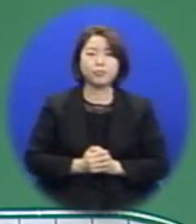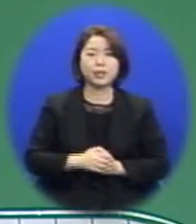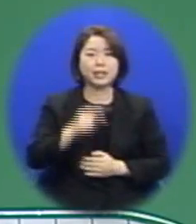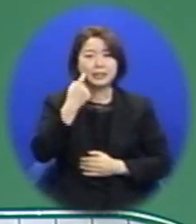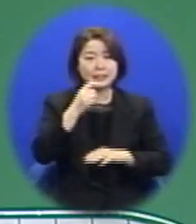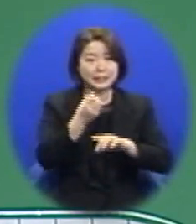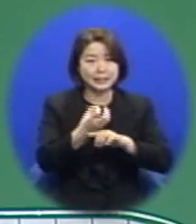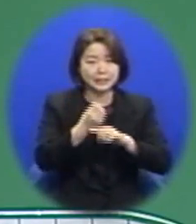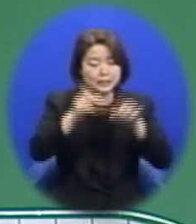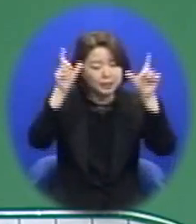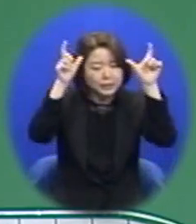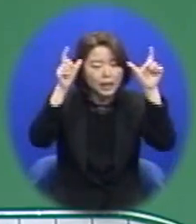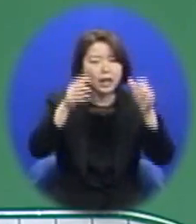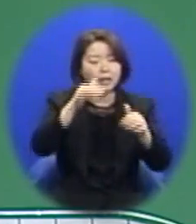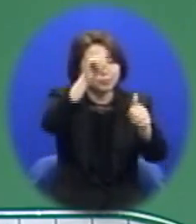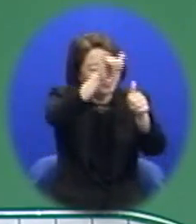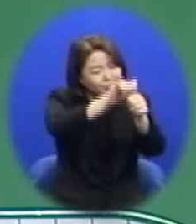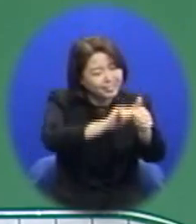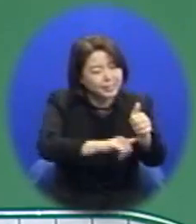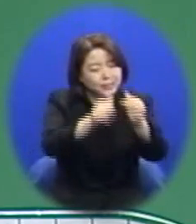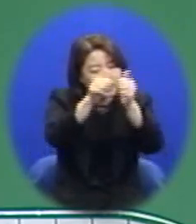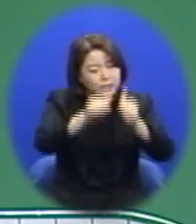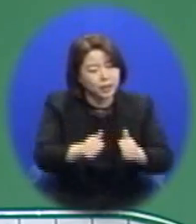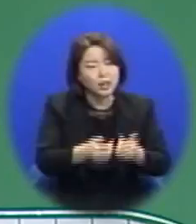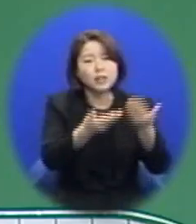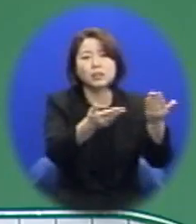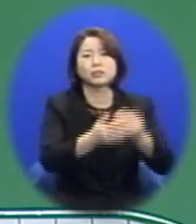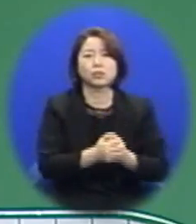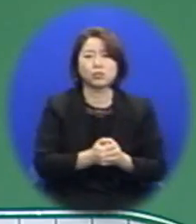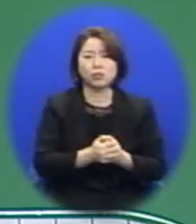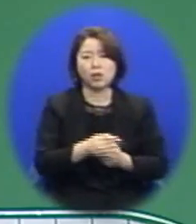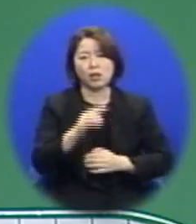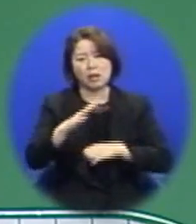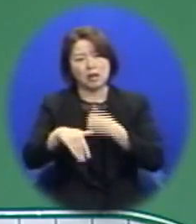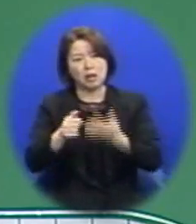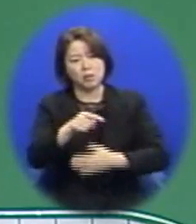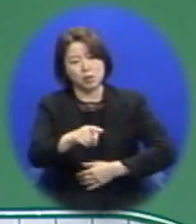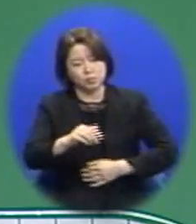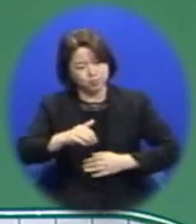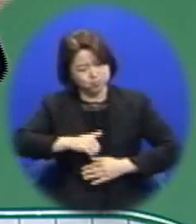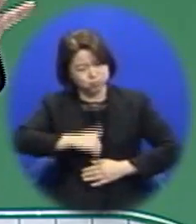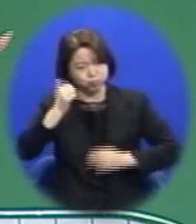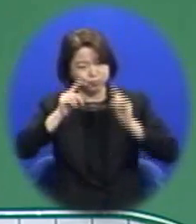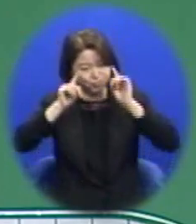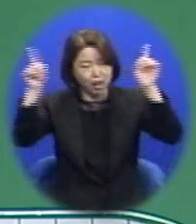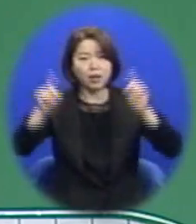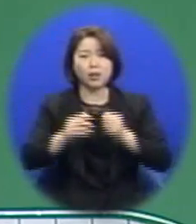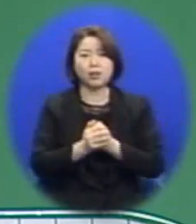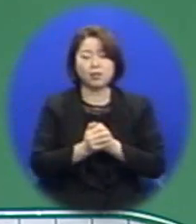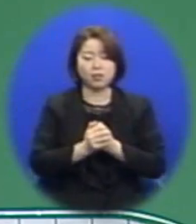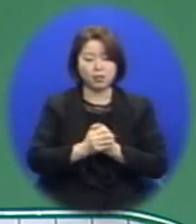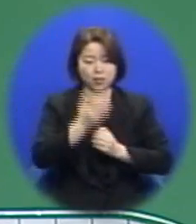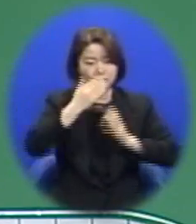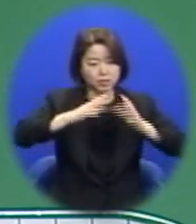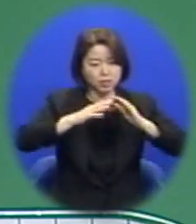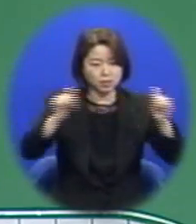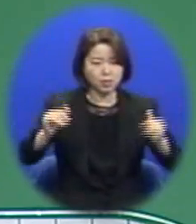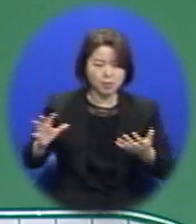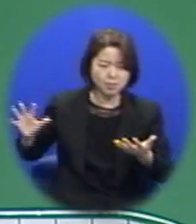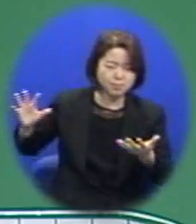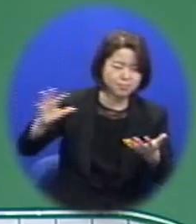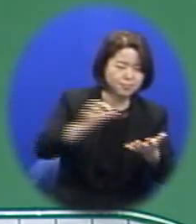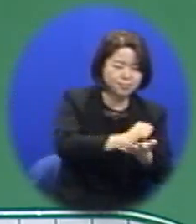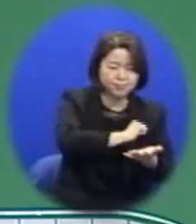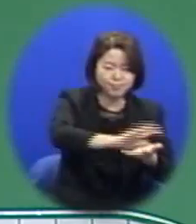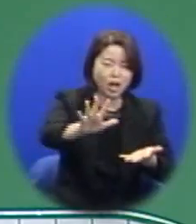금송아지를 섬겼습니다. 하나님이 대단히 진노하셨습니다. 이스라엘 백성들을 다 진멸하시기로 하셨습니다. 그리고